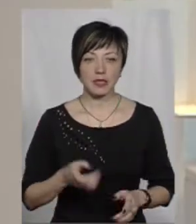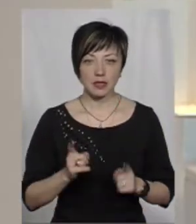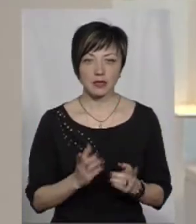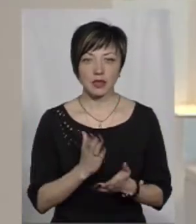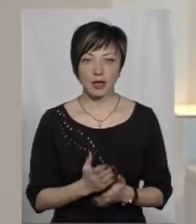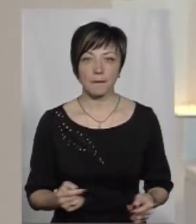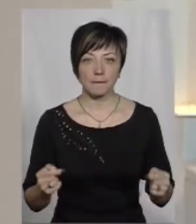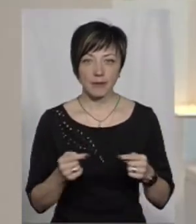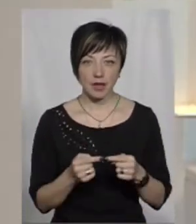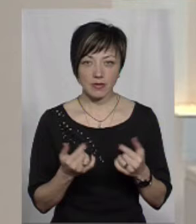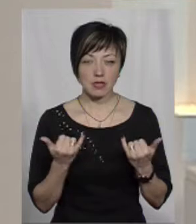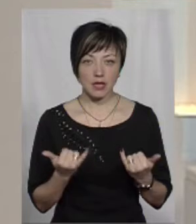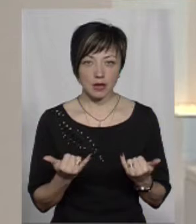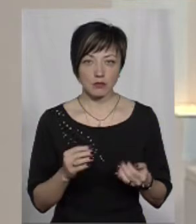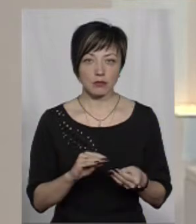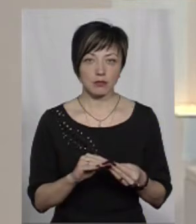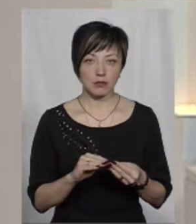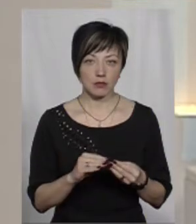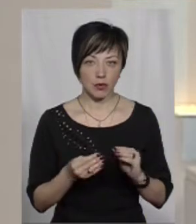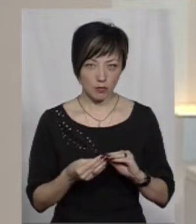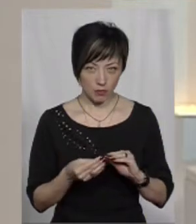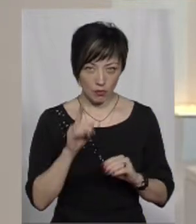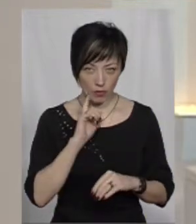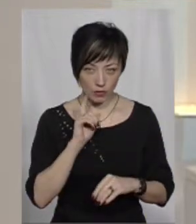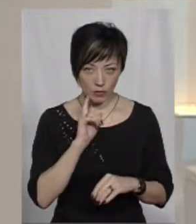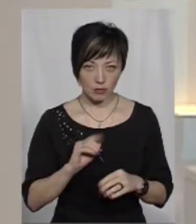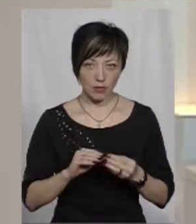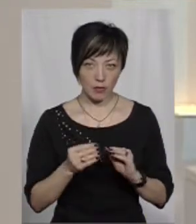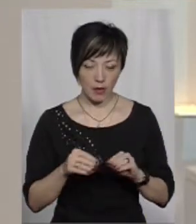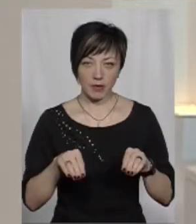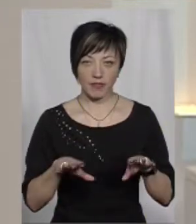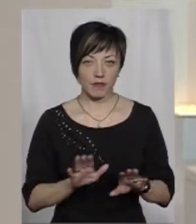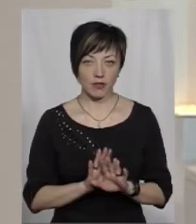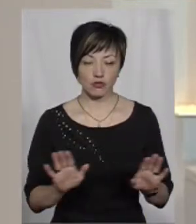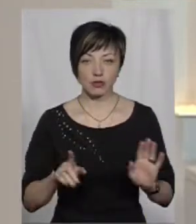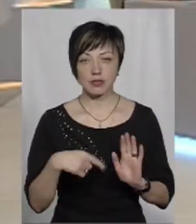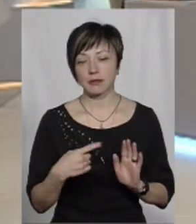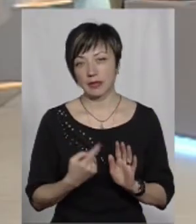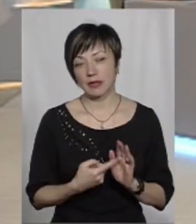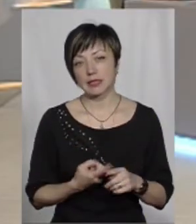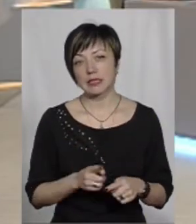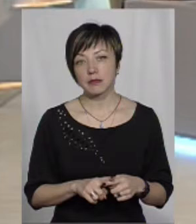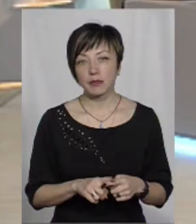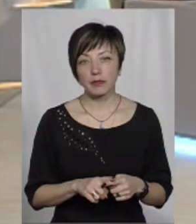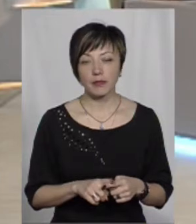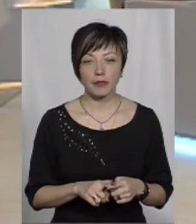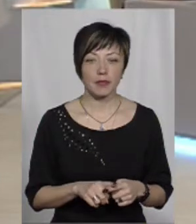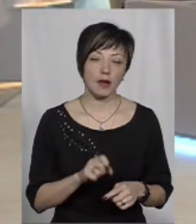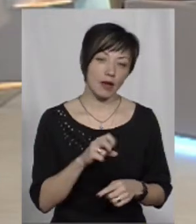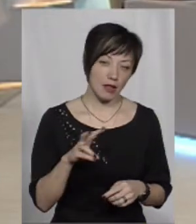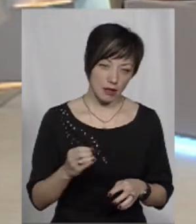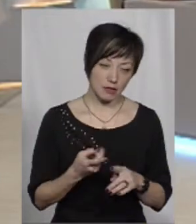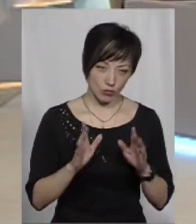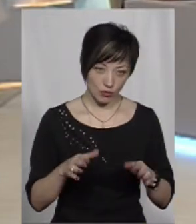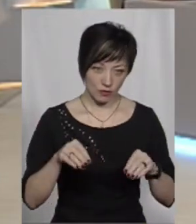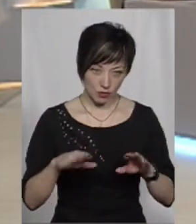є певні зараз поки що не вирішені питання з цим, але це